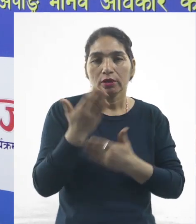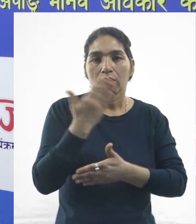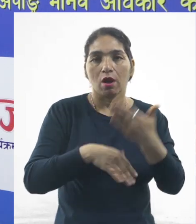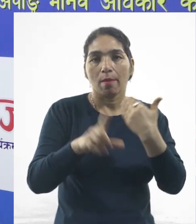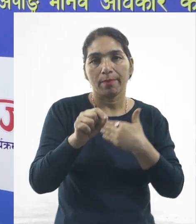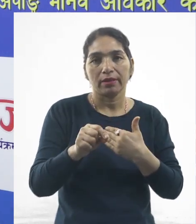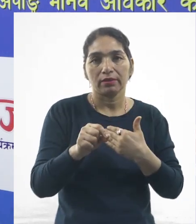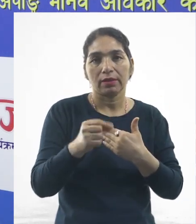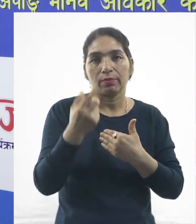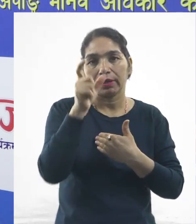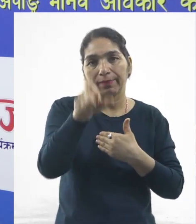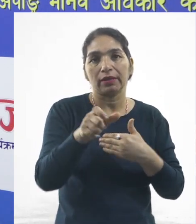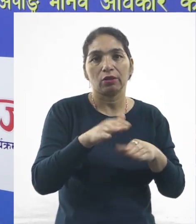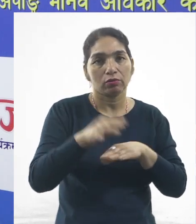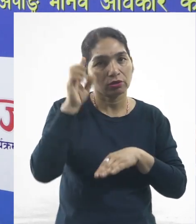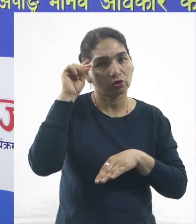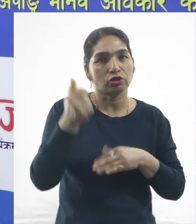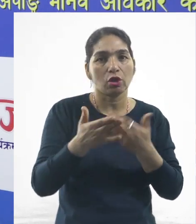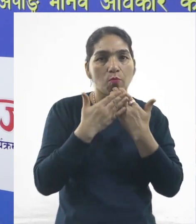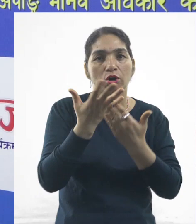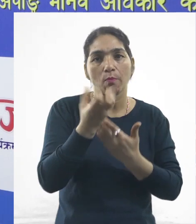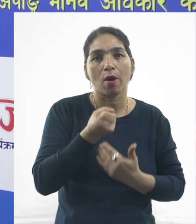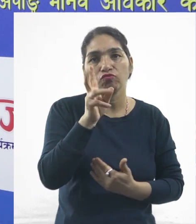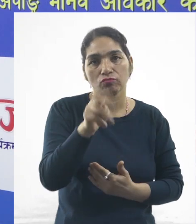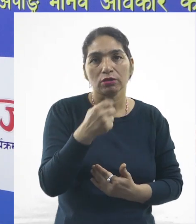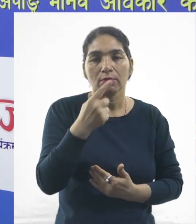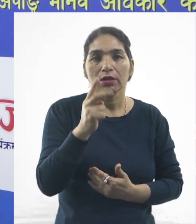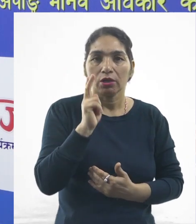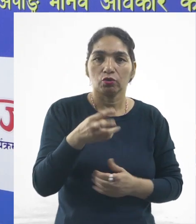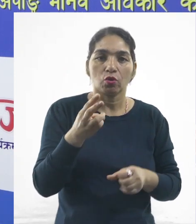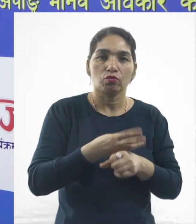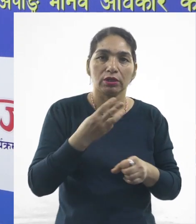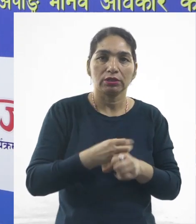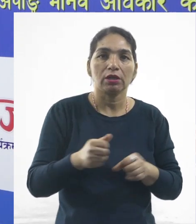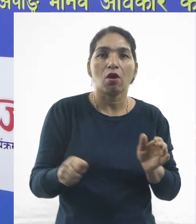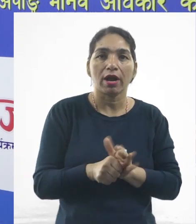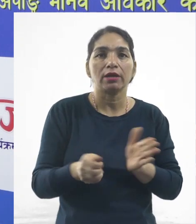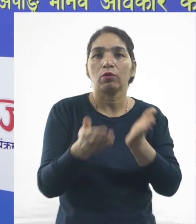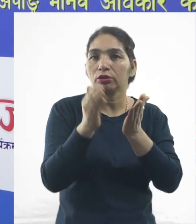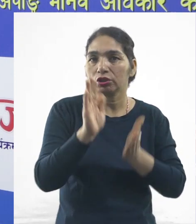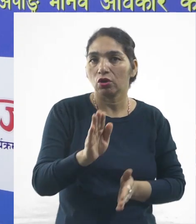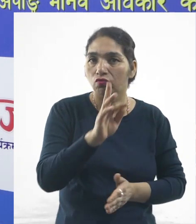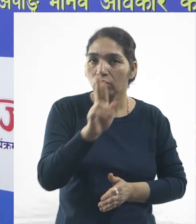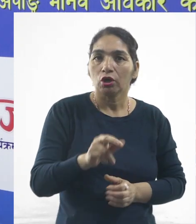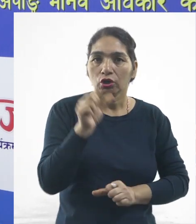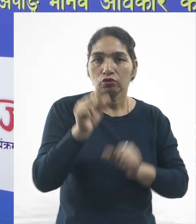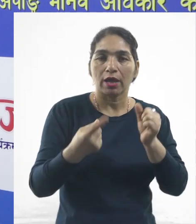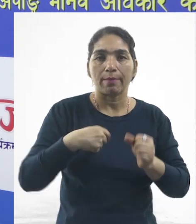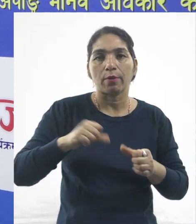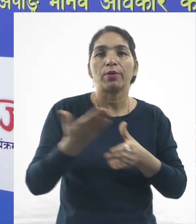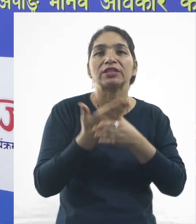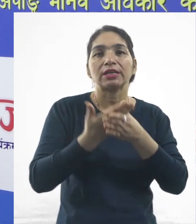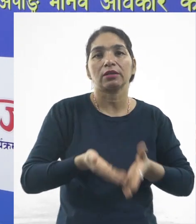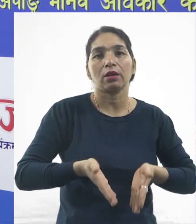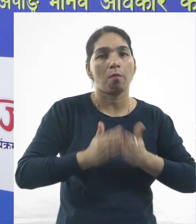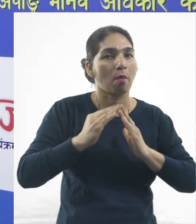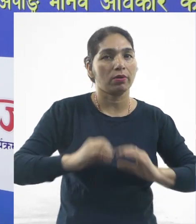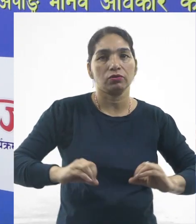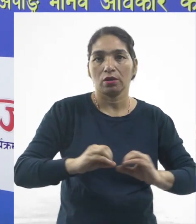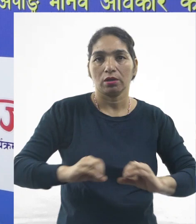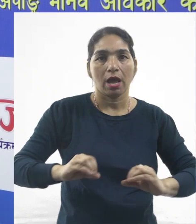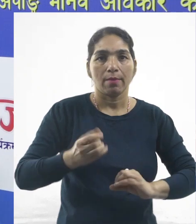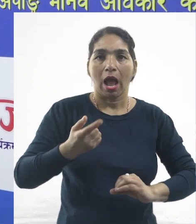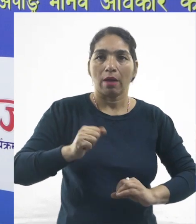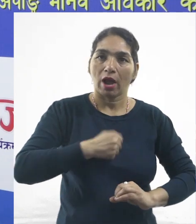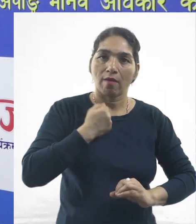नि पढ्नलाई सहज रूपले पाउनु पर्यो भनेर चाहिँ हामी त्यो उद्देश्यले अगाडि बढ्दैछौँ। र जुन हाम्रो प्रशासकीय भवन छैन, प्रशासकीय भवन